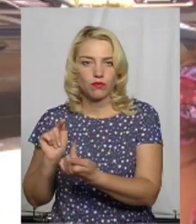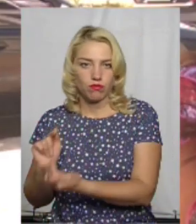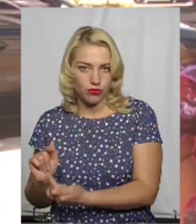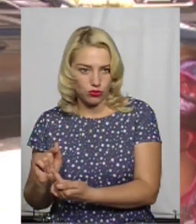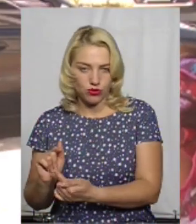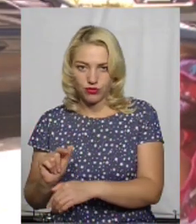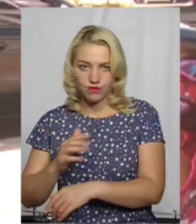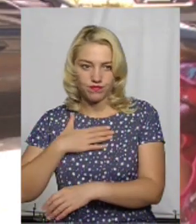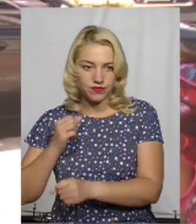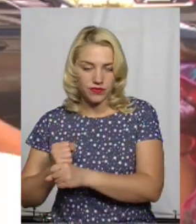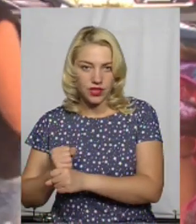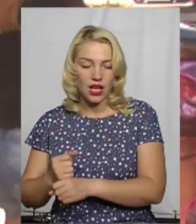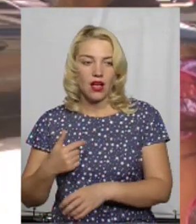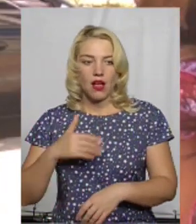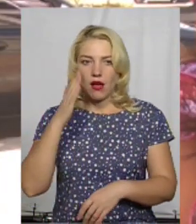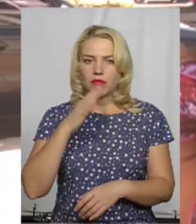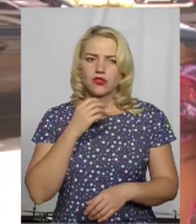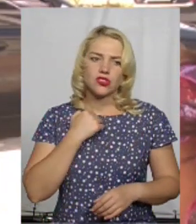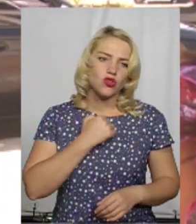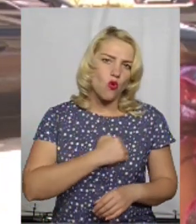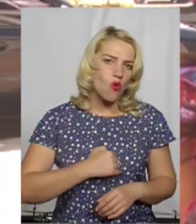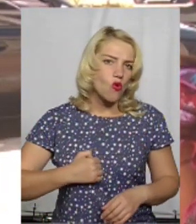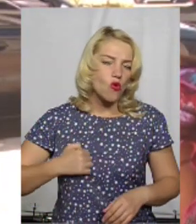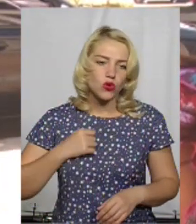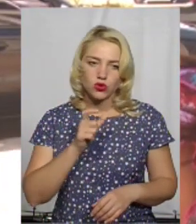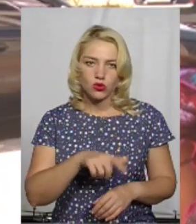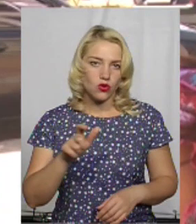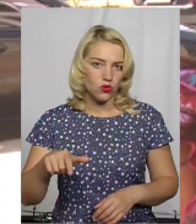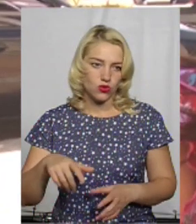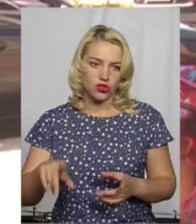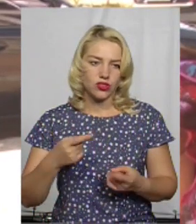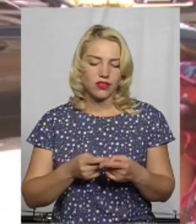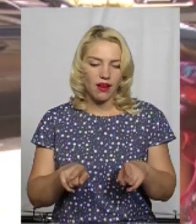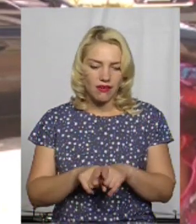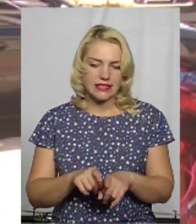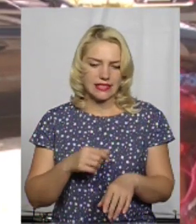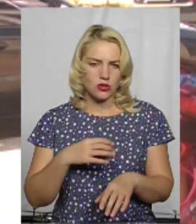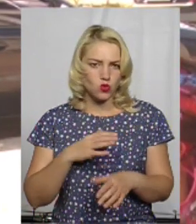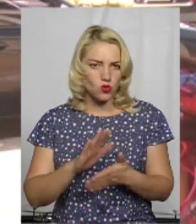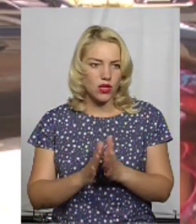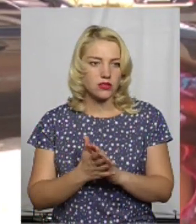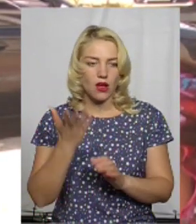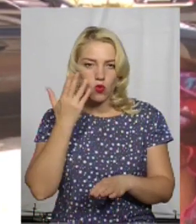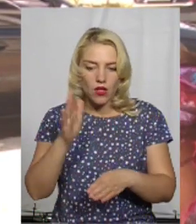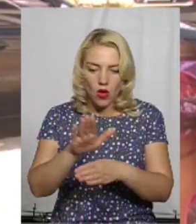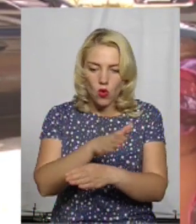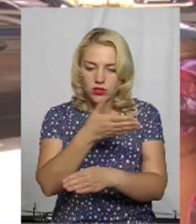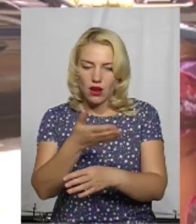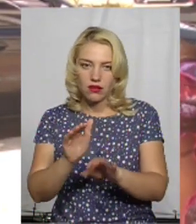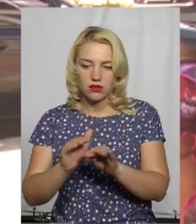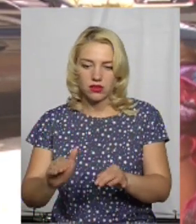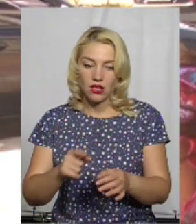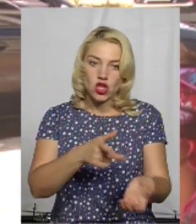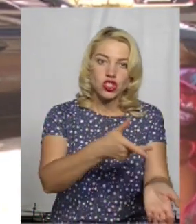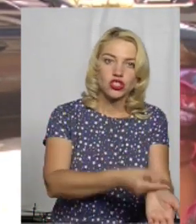батьків розлючує, навіть можна сказати, така от ситуація, коли розділяють дітей на